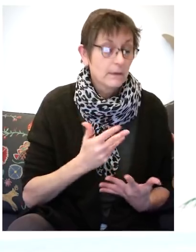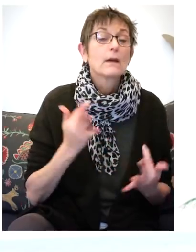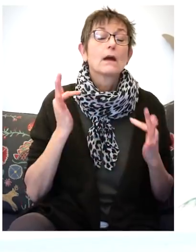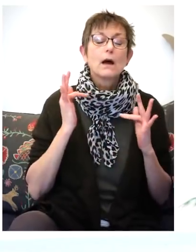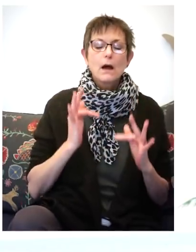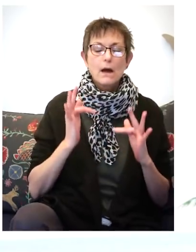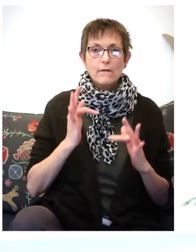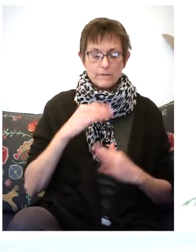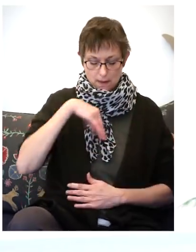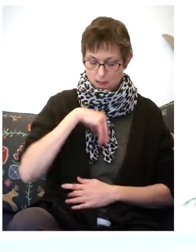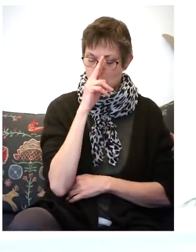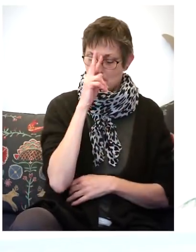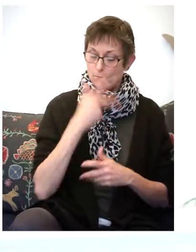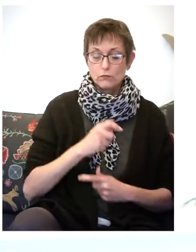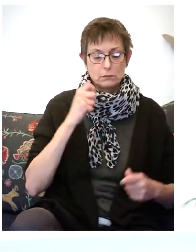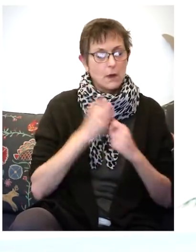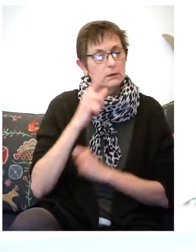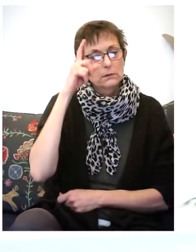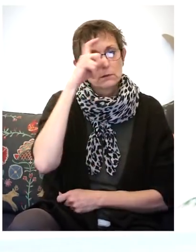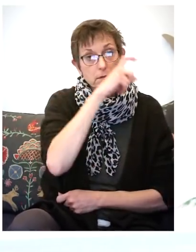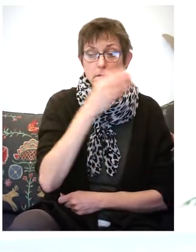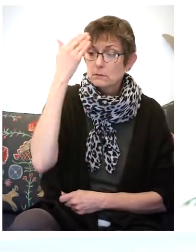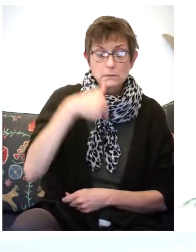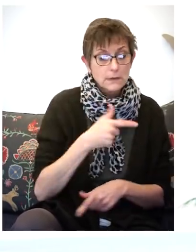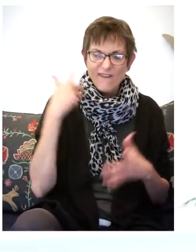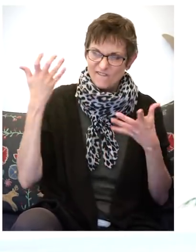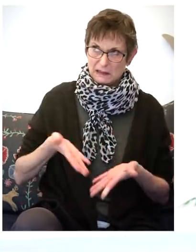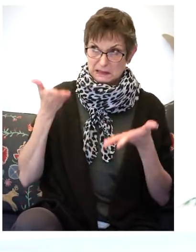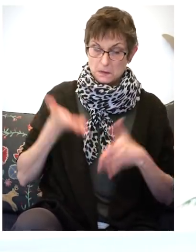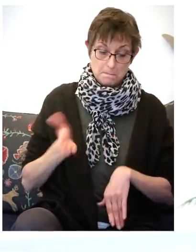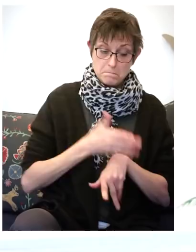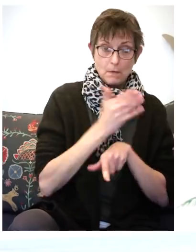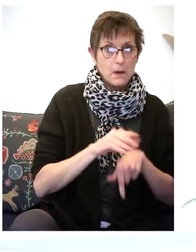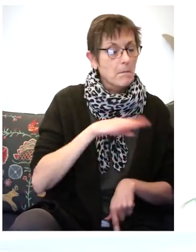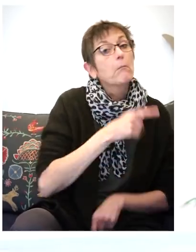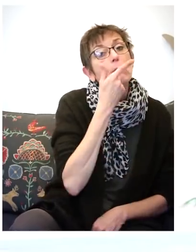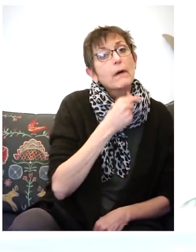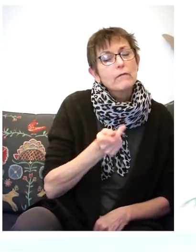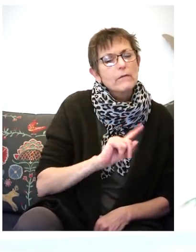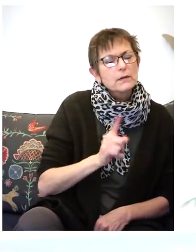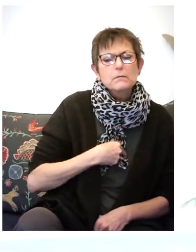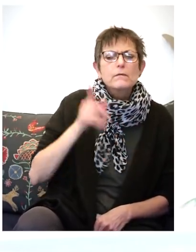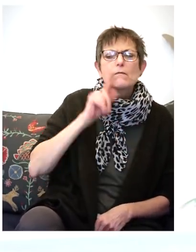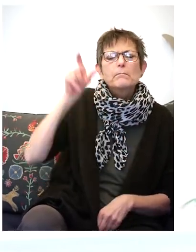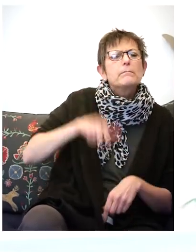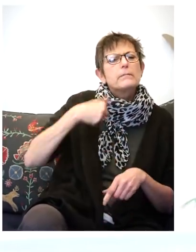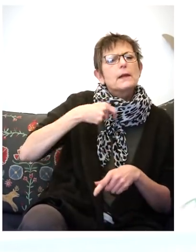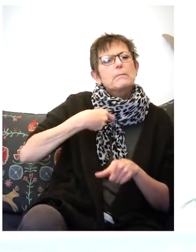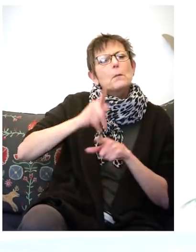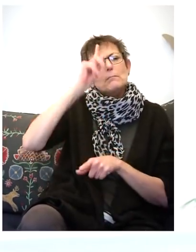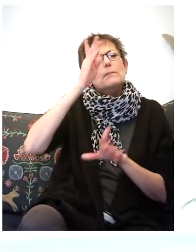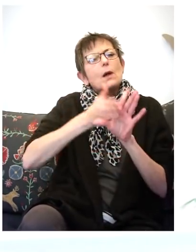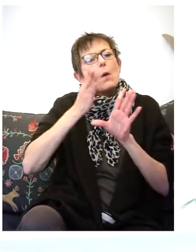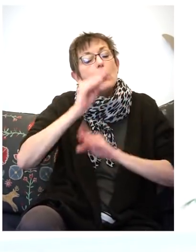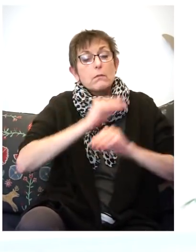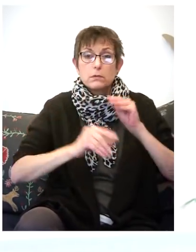la difficulté de changer nos habitudes. En fait, on le sait, si on les tient pas, c'est parce que c'est pas simple à faire. Le psychothérapeute Dominique Chapeau a dit, nos